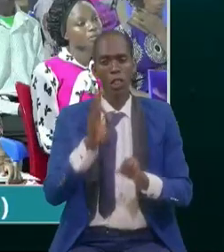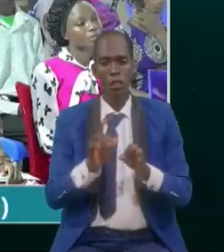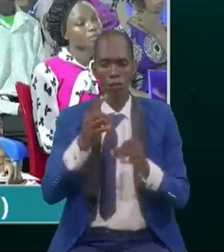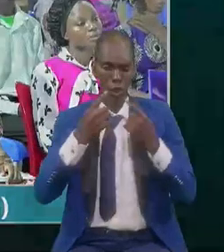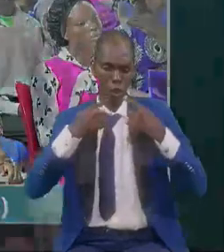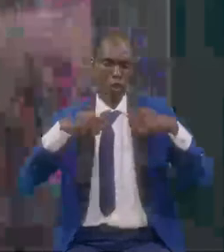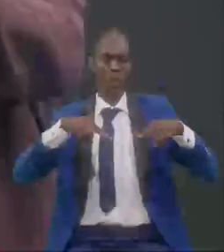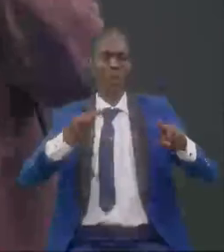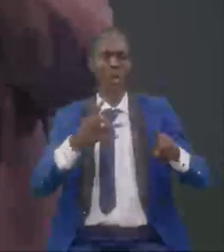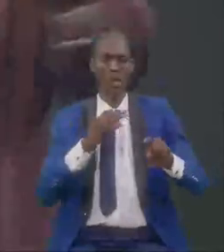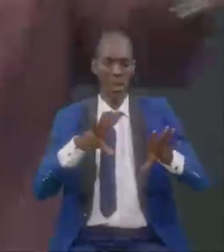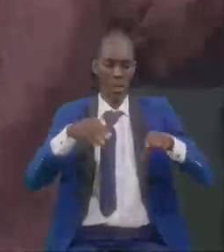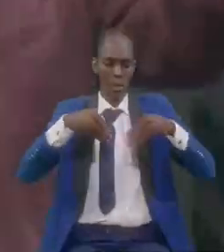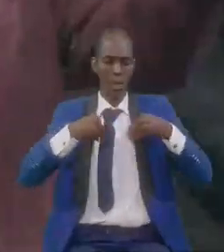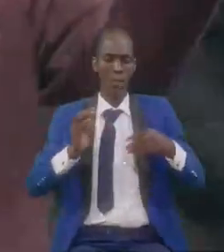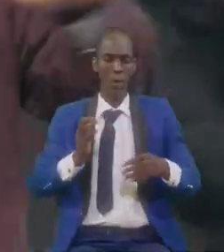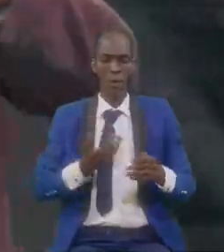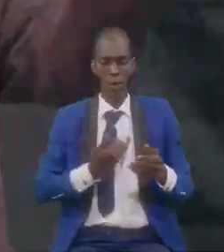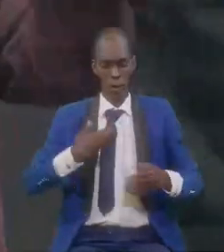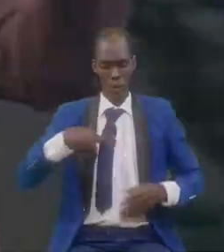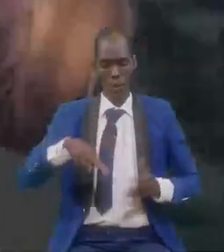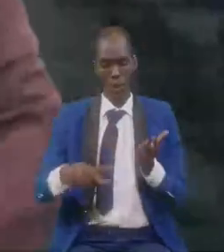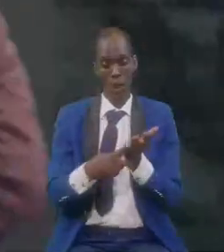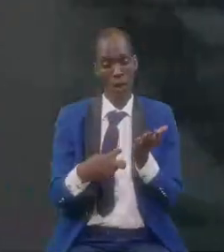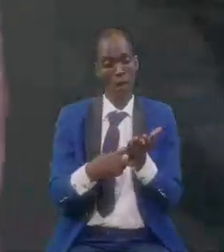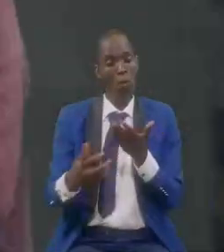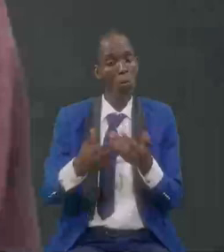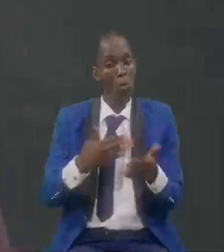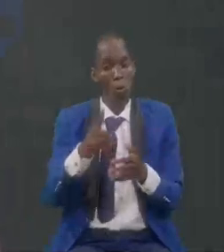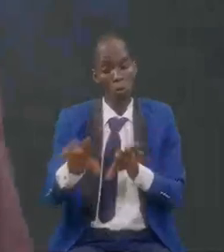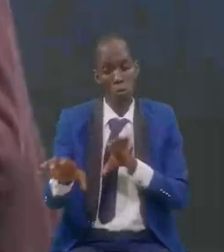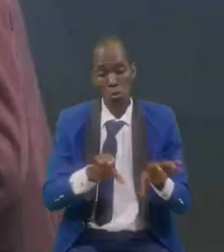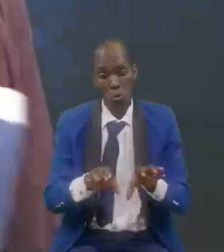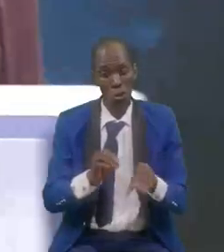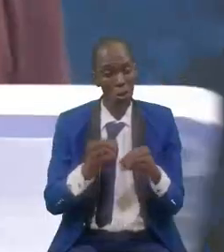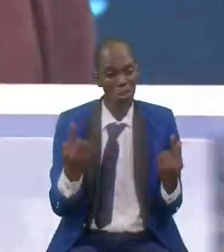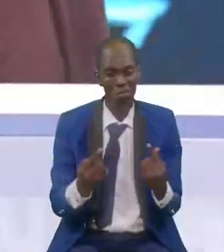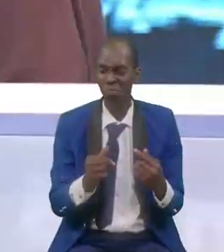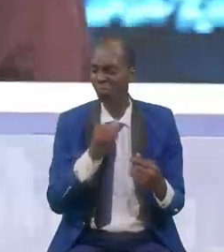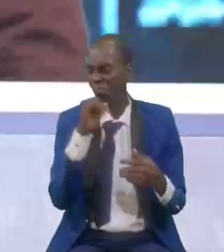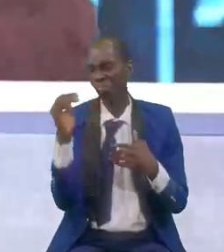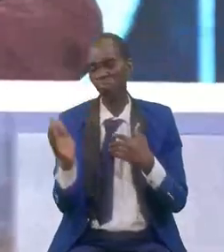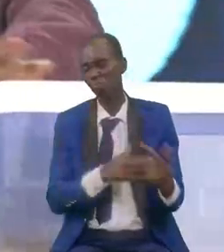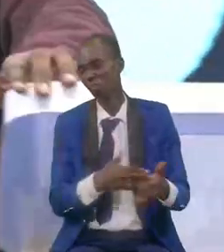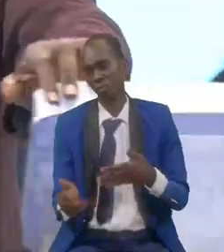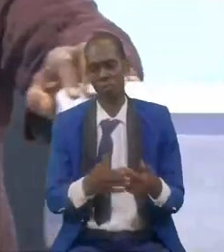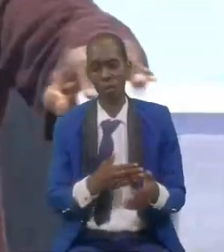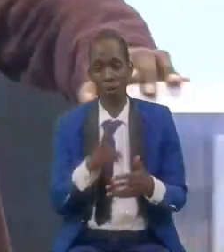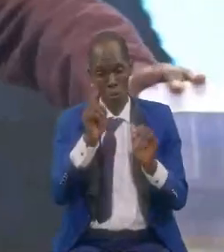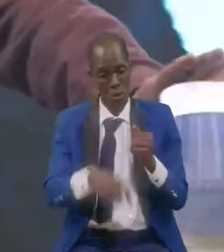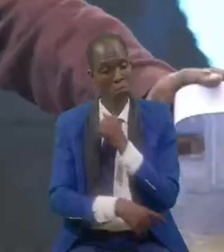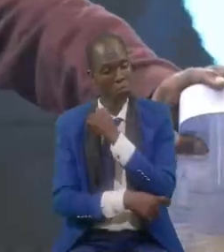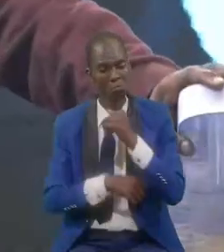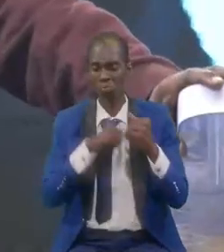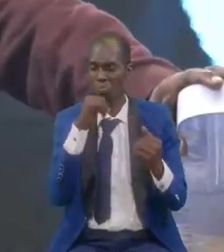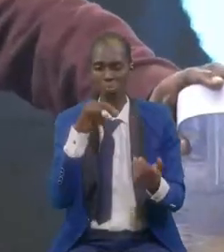et si tu prends notre carte religieuse, quelque chose que tu fais, oh, ça ne compte plus. Tu peux voler, tu peux